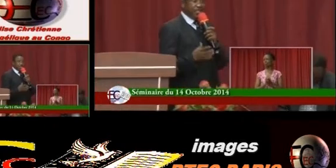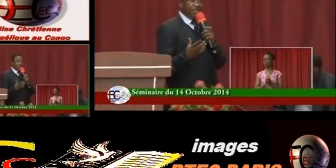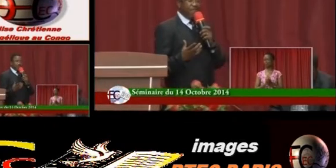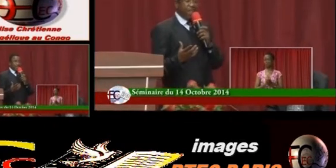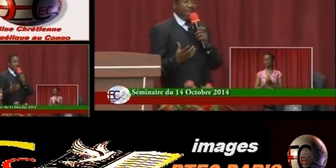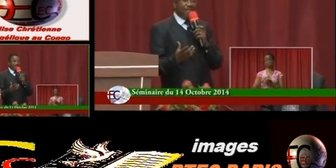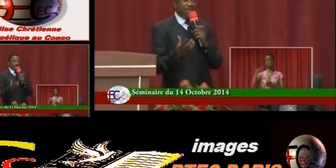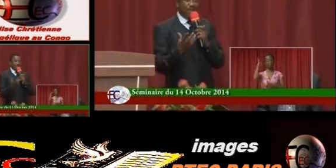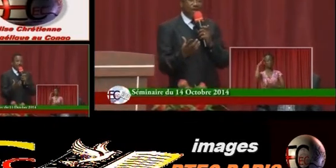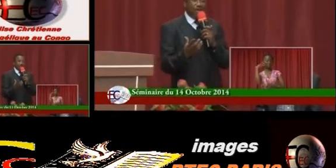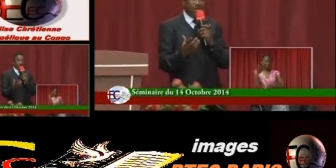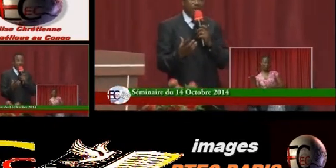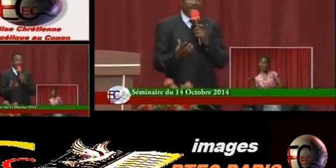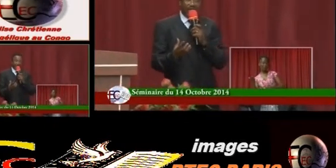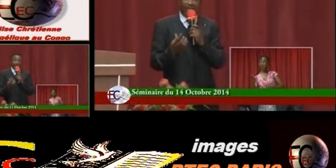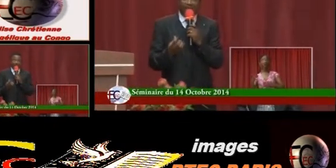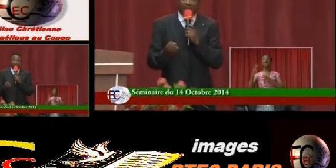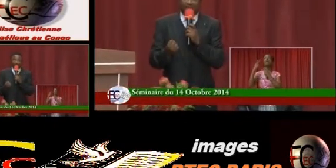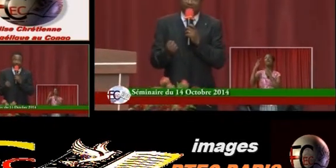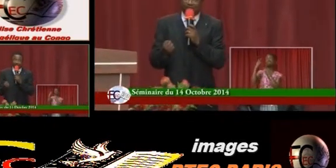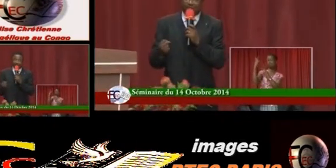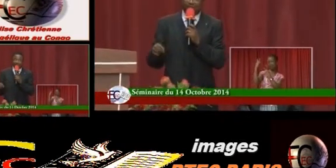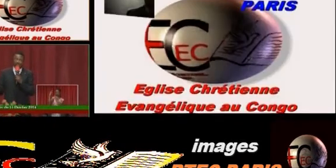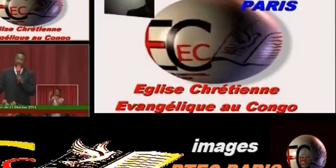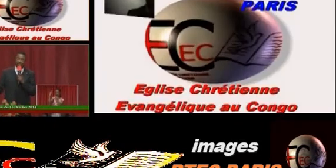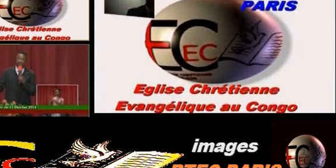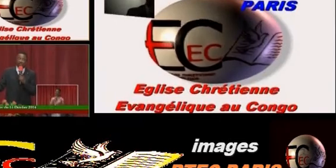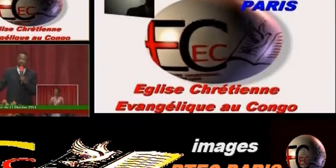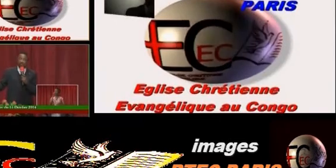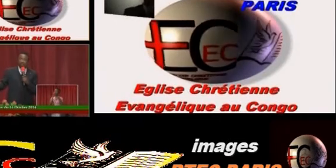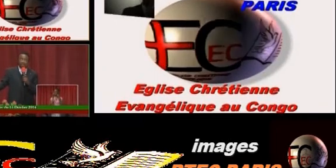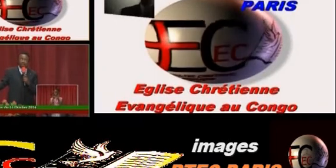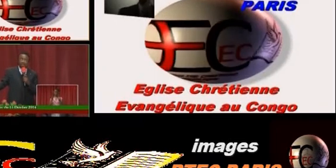qui ne savons pas la valeur d'être enfants de Dieu.